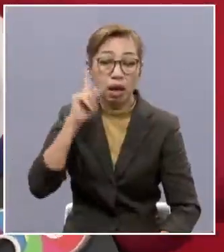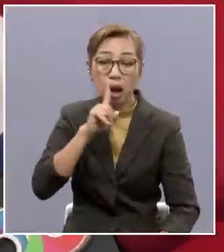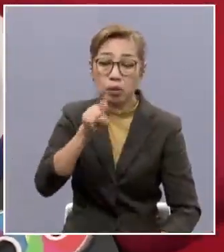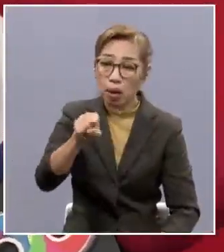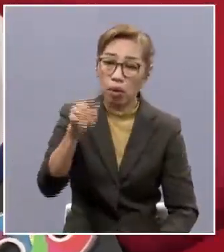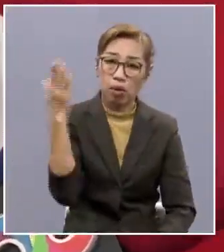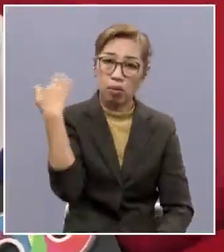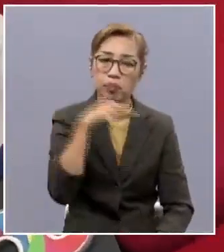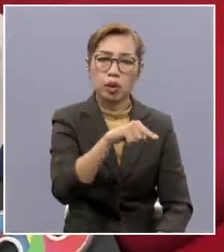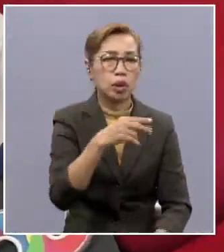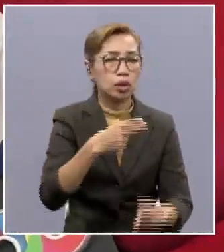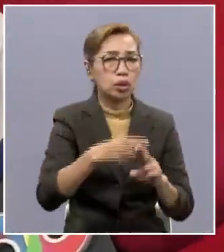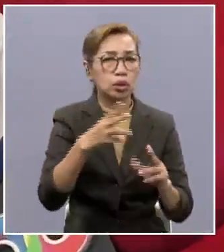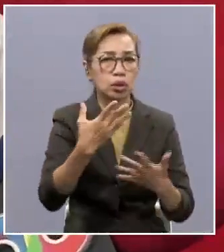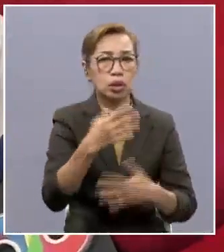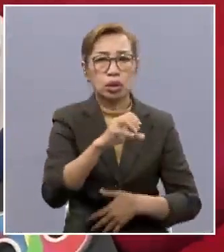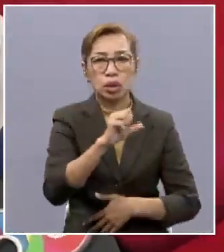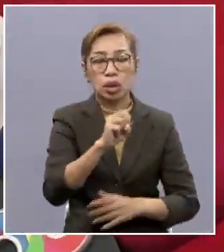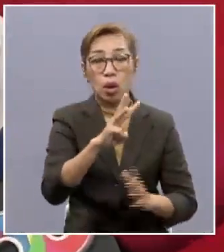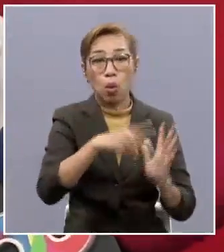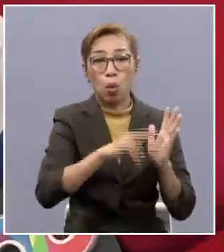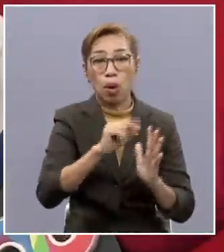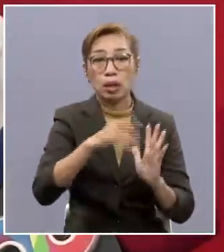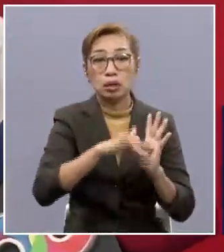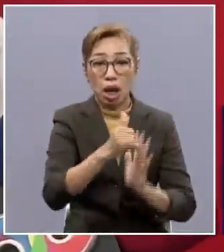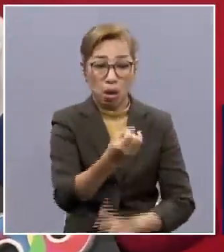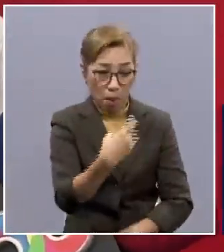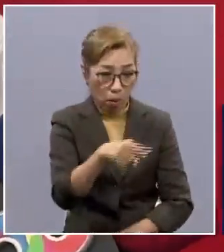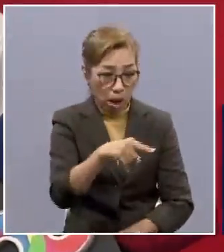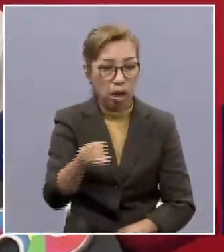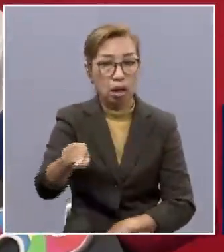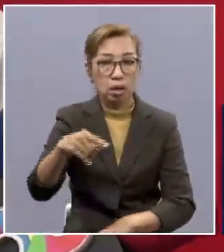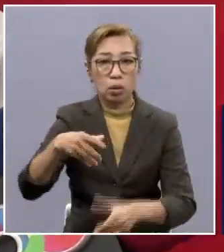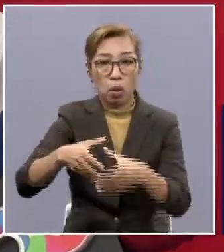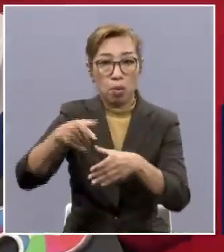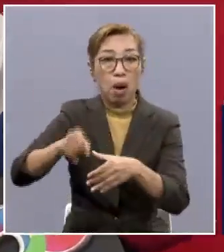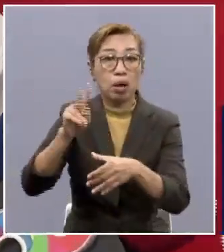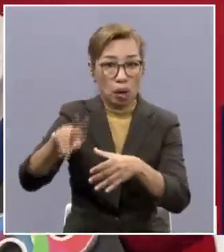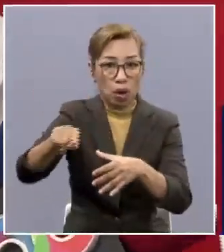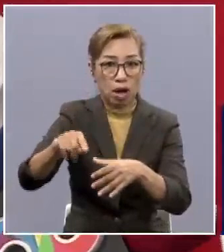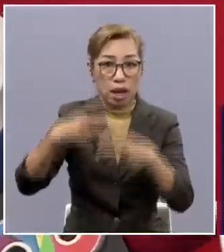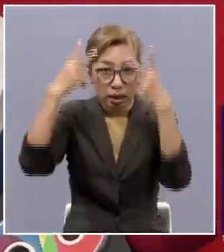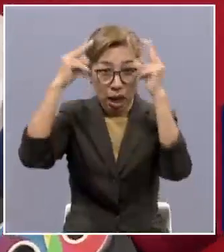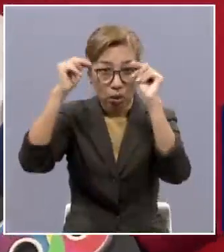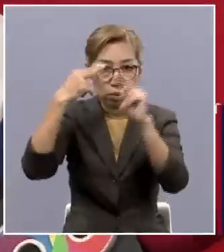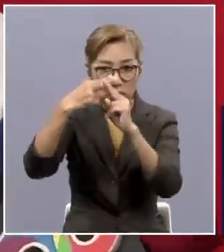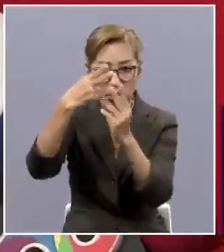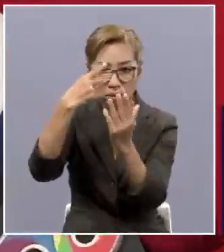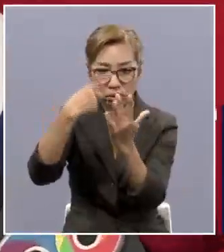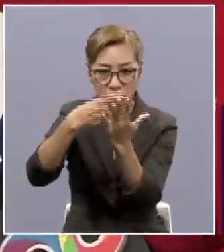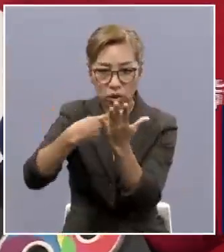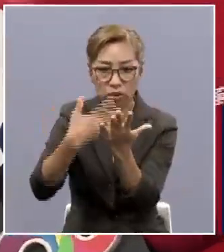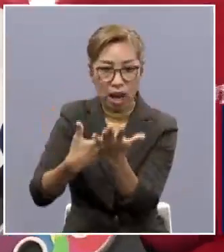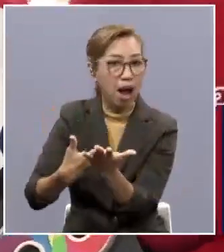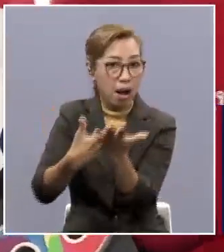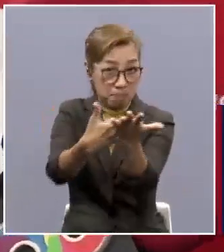วันชัยเนี่ยออกมาปูดข้อมูลว่าแคนดิเดตเพื่อไทยเนี่ยมี3คนใช่ไหมฮะ2คนที่เราคาดการเนี่ยก็คือคุณอุ๊งอิ๊งนะคุณเ